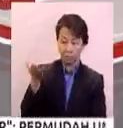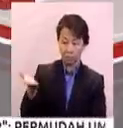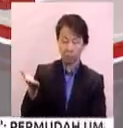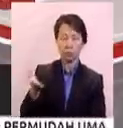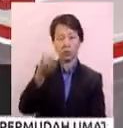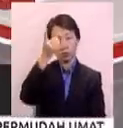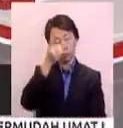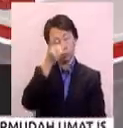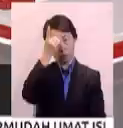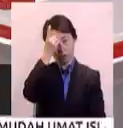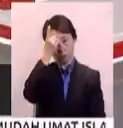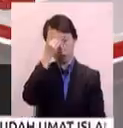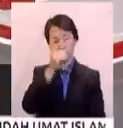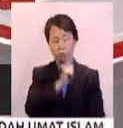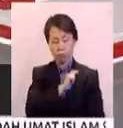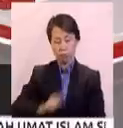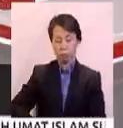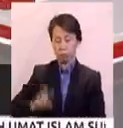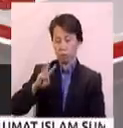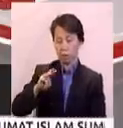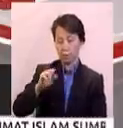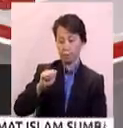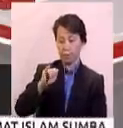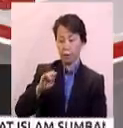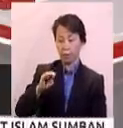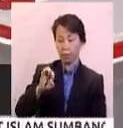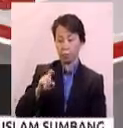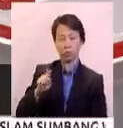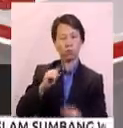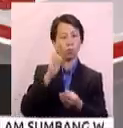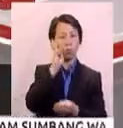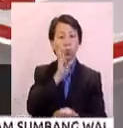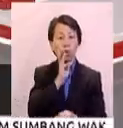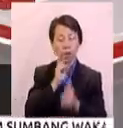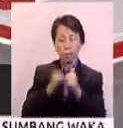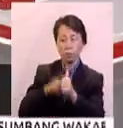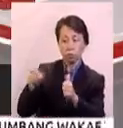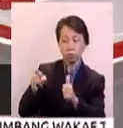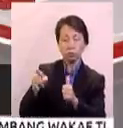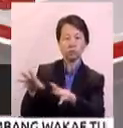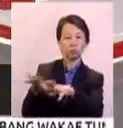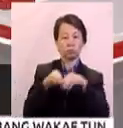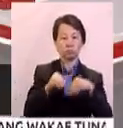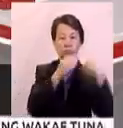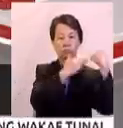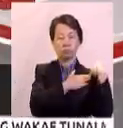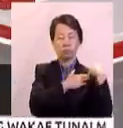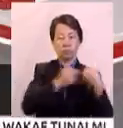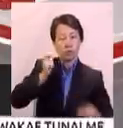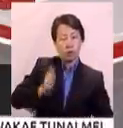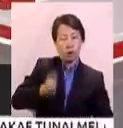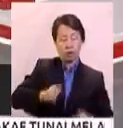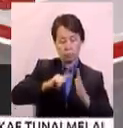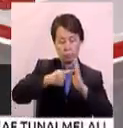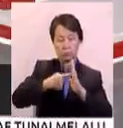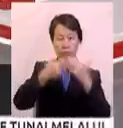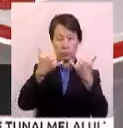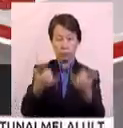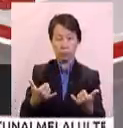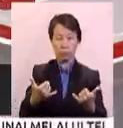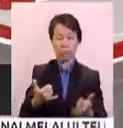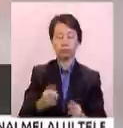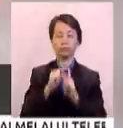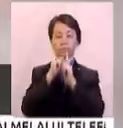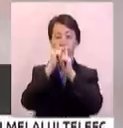menjadikan Datuk Tengku Maimun sebagai wanita pertama di Malaysia memegang jawatan tersebut berkuat kuasa mulai hari ini.